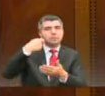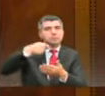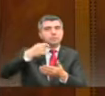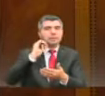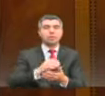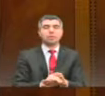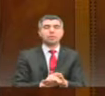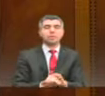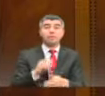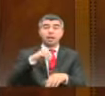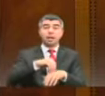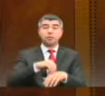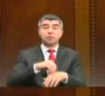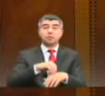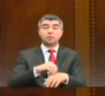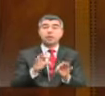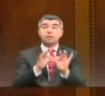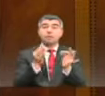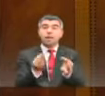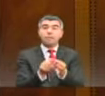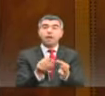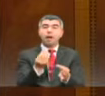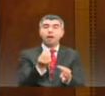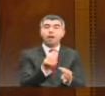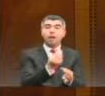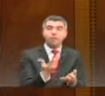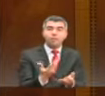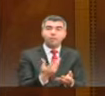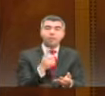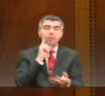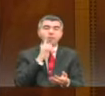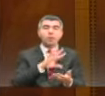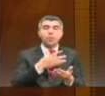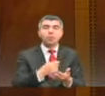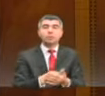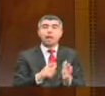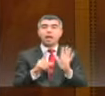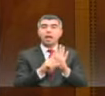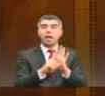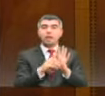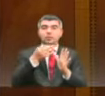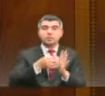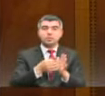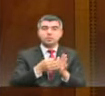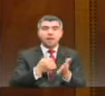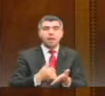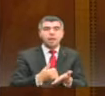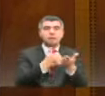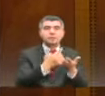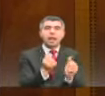الرعاية الاجتماعية ودعم الأسرة والطفولة عبر اعتماد وتفعيل القانون المتعلق بمؤسسات الرعاية